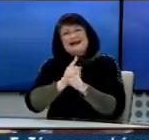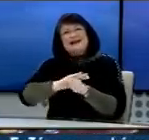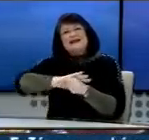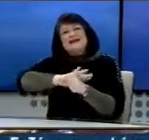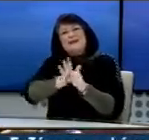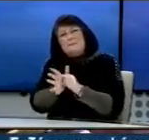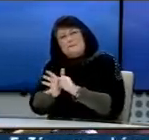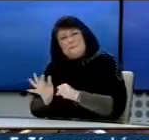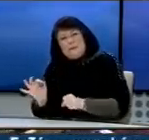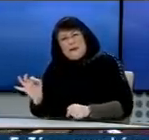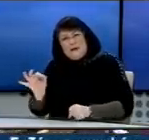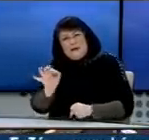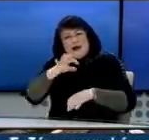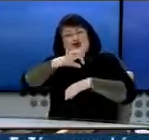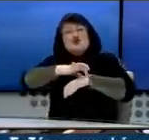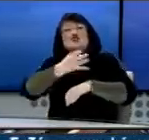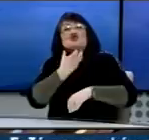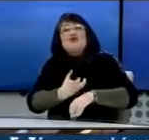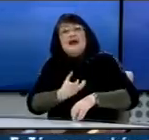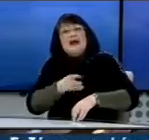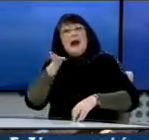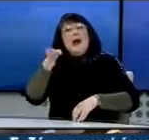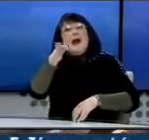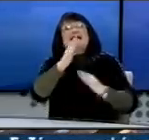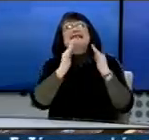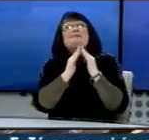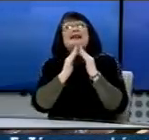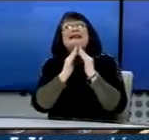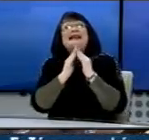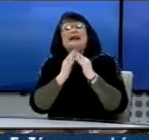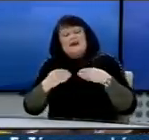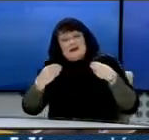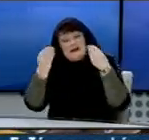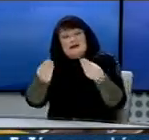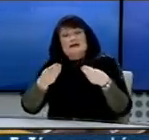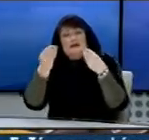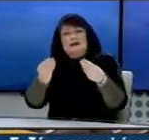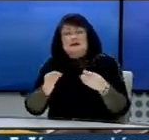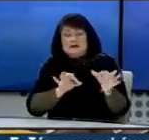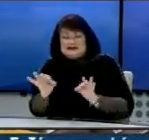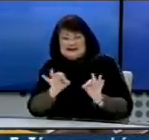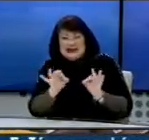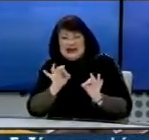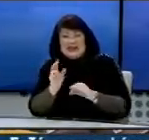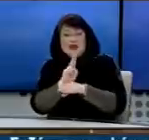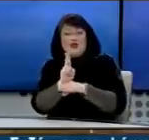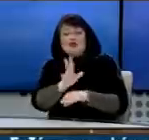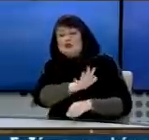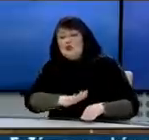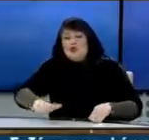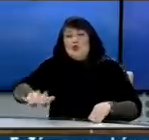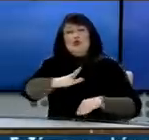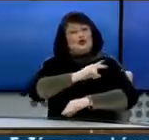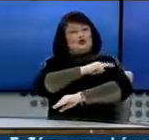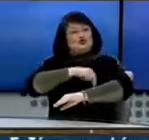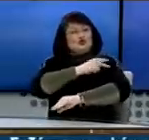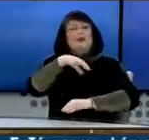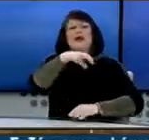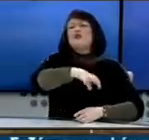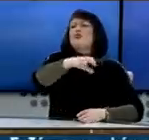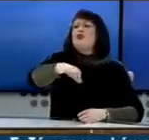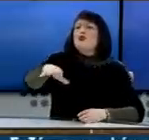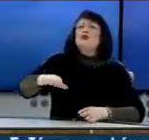σοβαρά, με το Υπουργείο να σχεδιάζει ήδη το νοσοκομιακό χάρτη της επόμενης